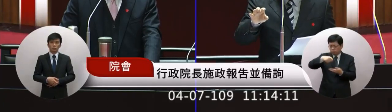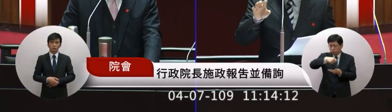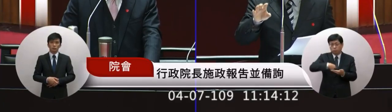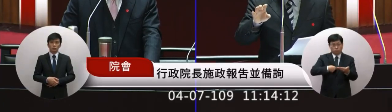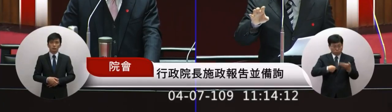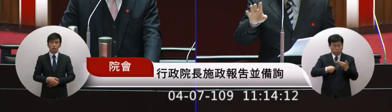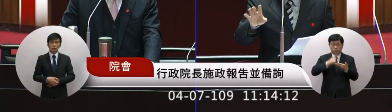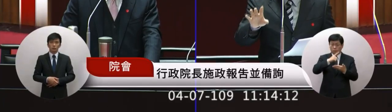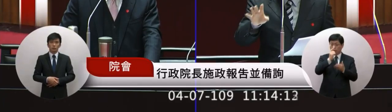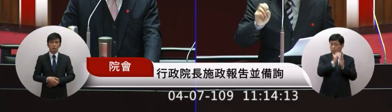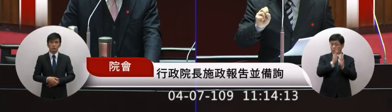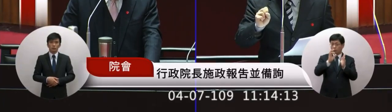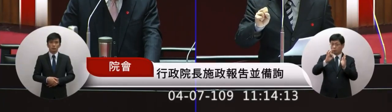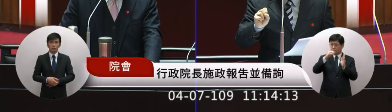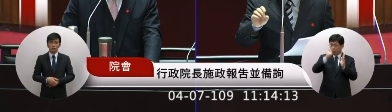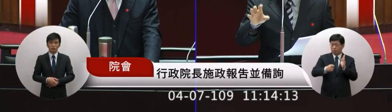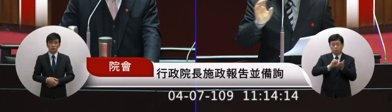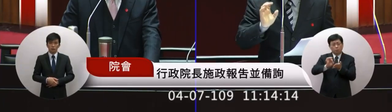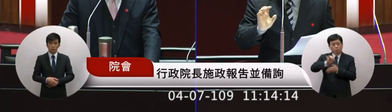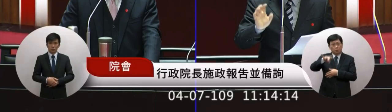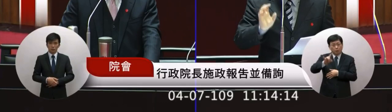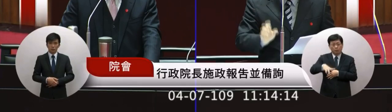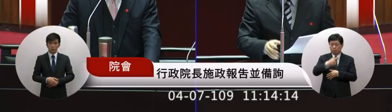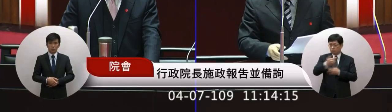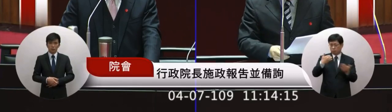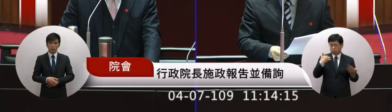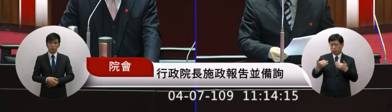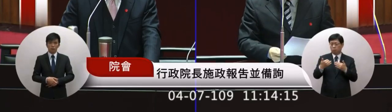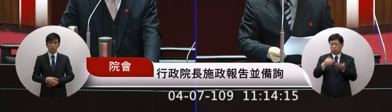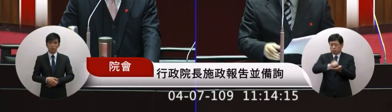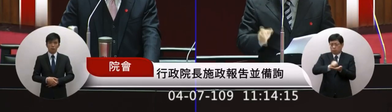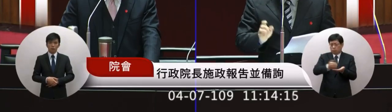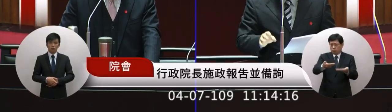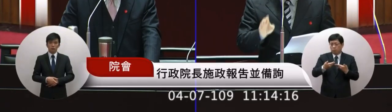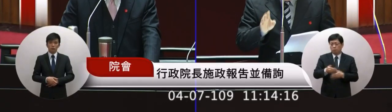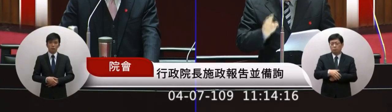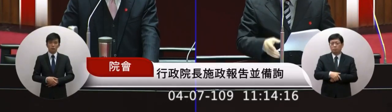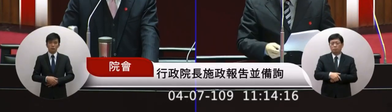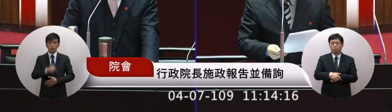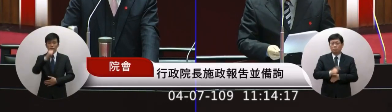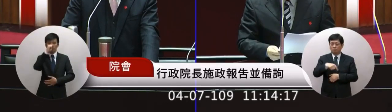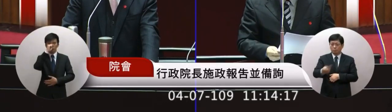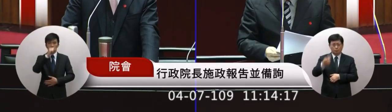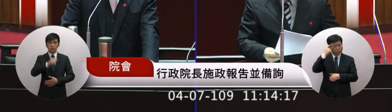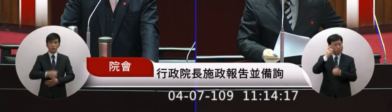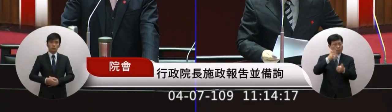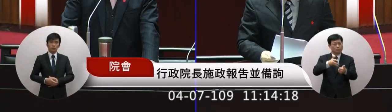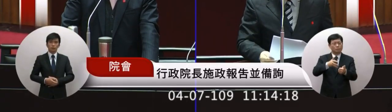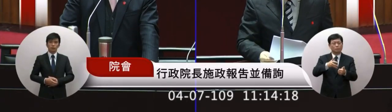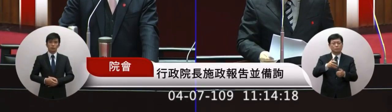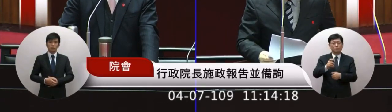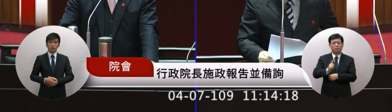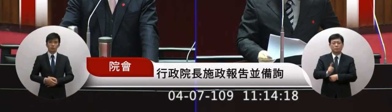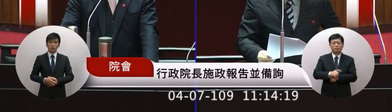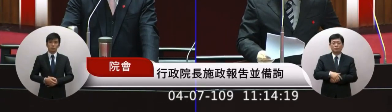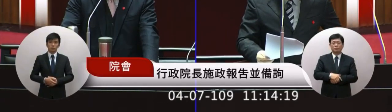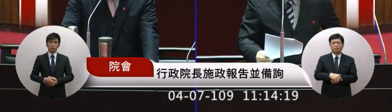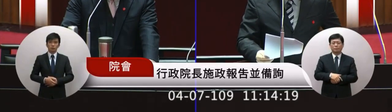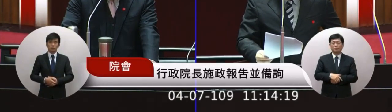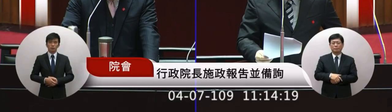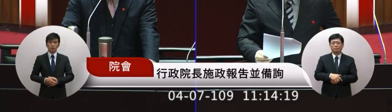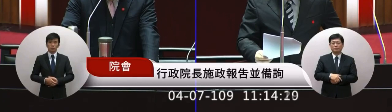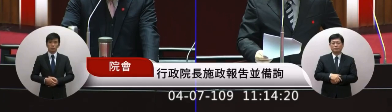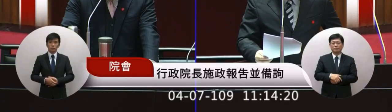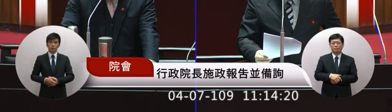我们这1兆500亿要怎么用哈？你给我一个很清楚的一个书面资料哈。那我接下来想问的一个状态，其实是说，因